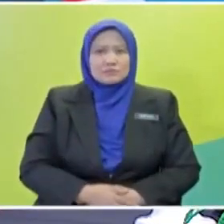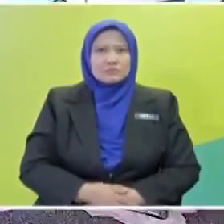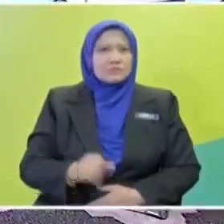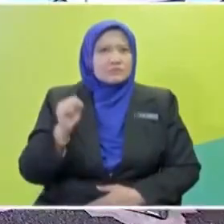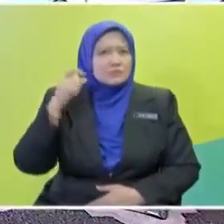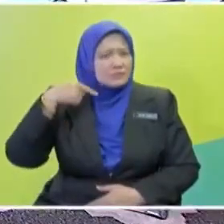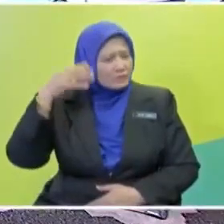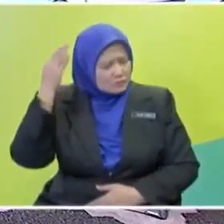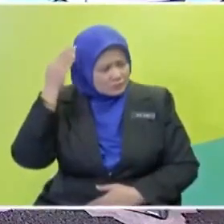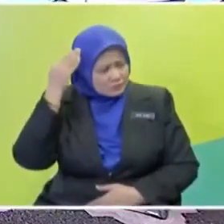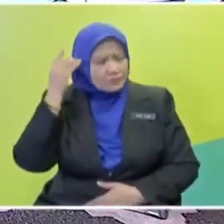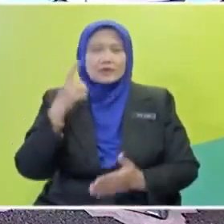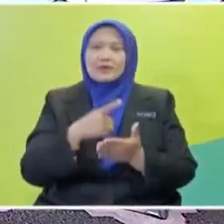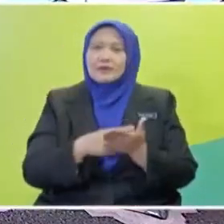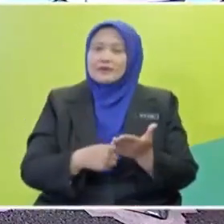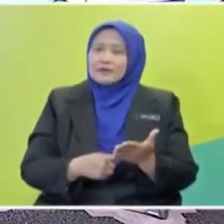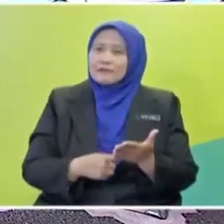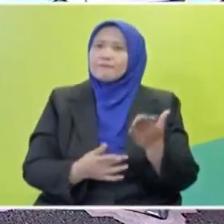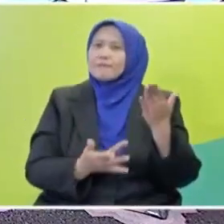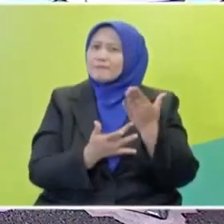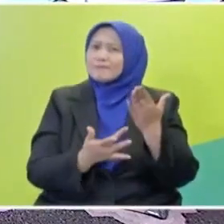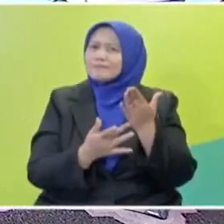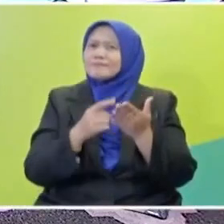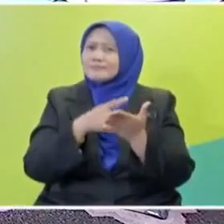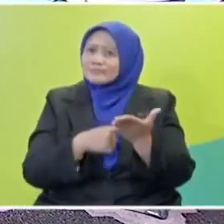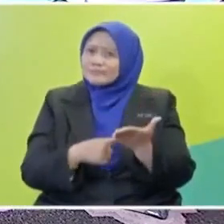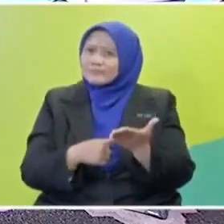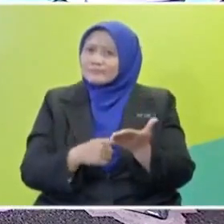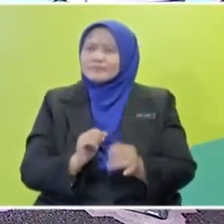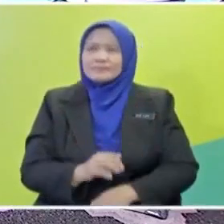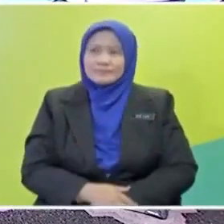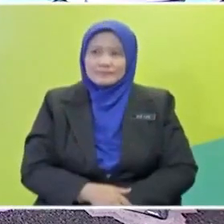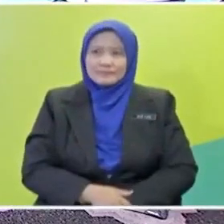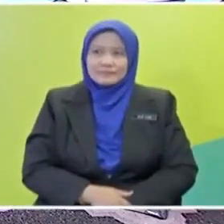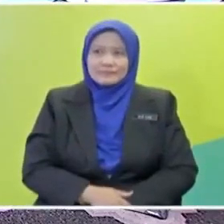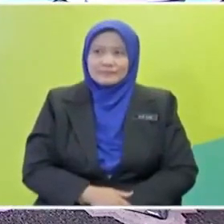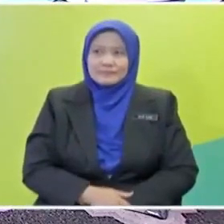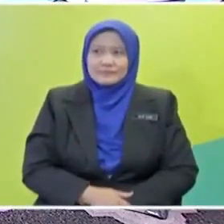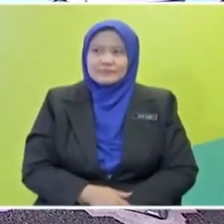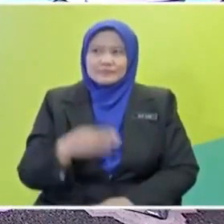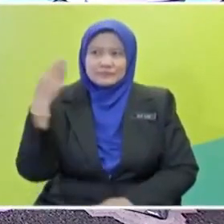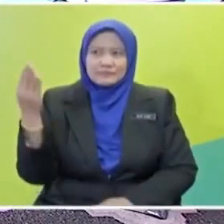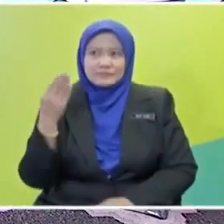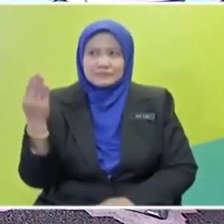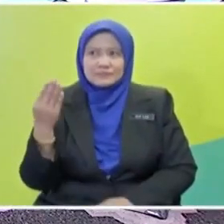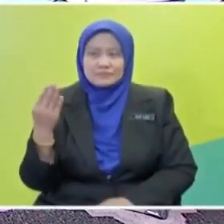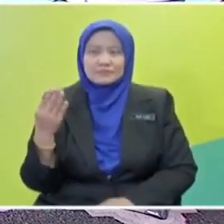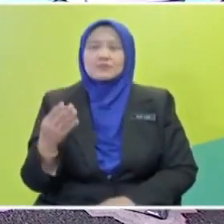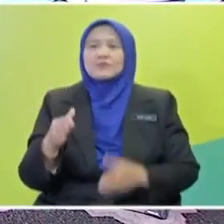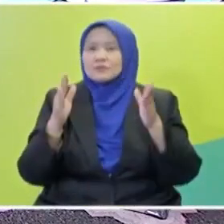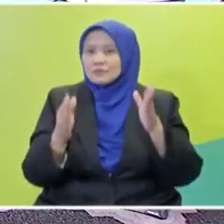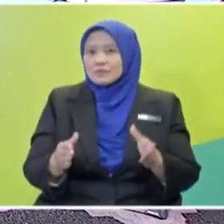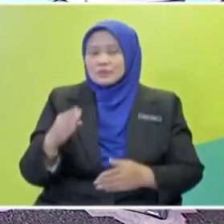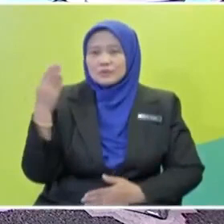ni? Saya mungkin pernah dengar tapi mungkin tak berapa jelas. Perlukan Cikgu Suhaila tolong. Biasanya orang awam